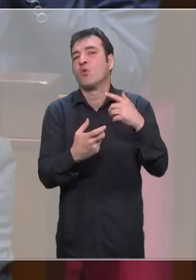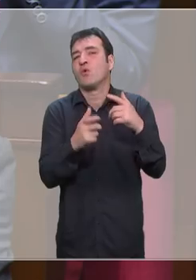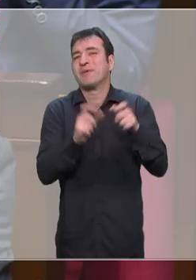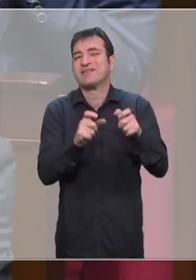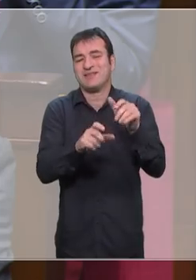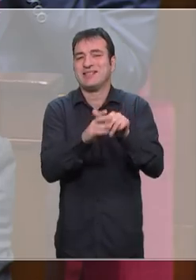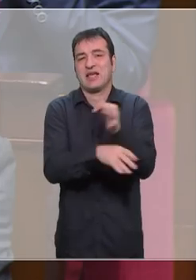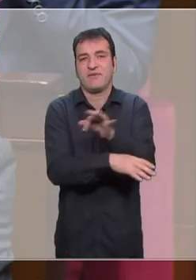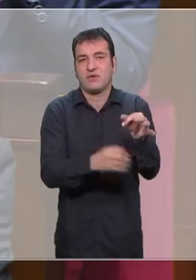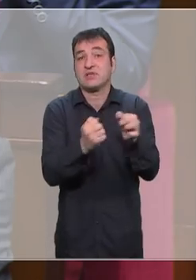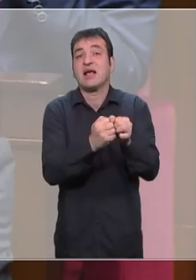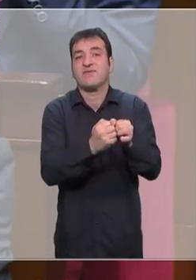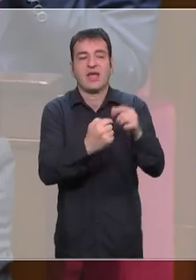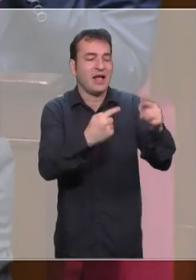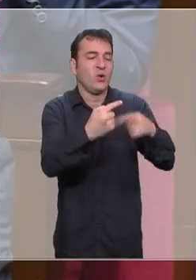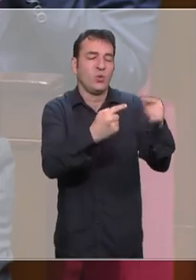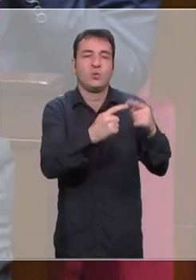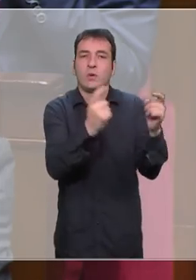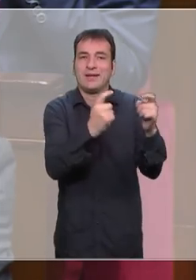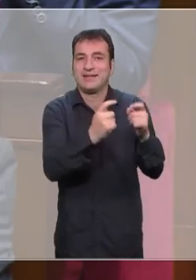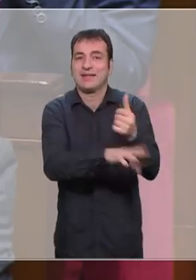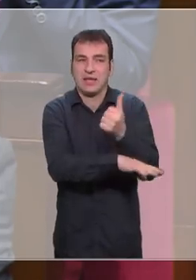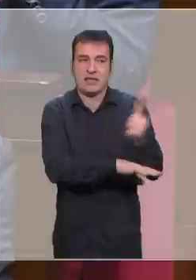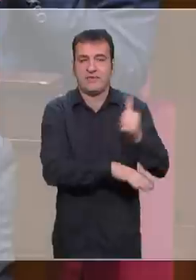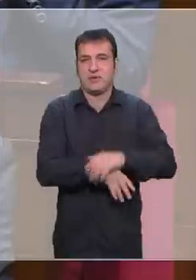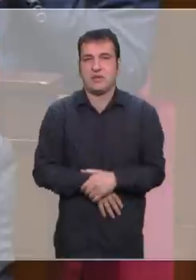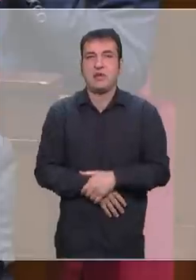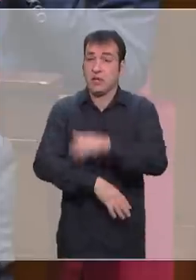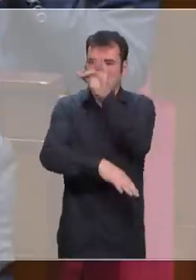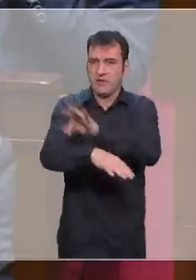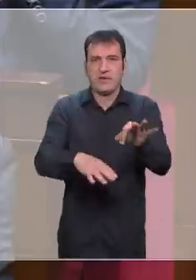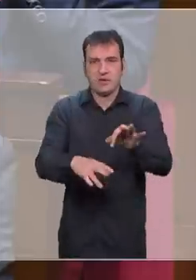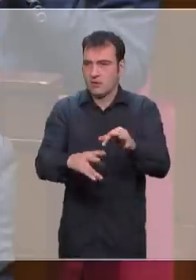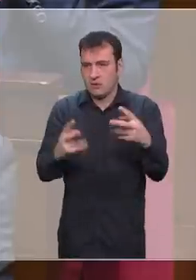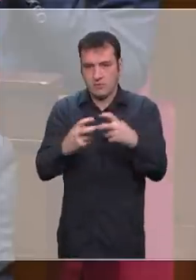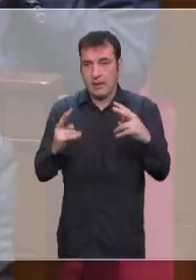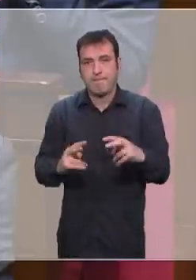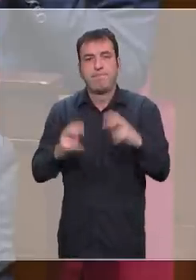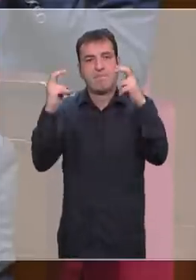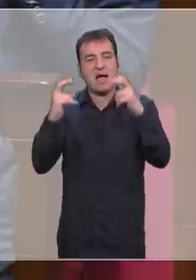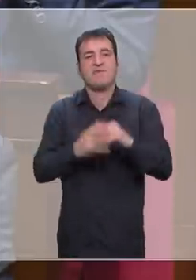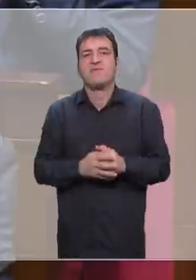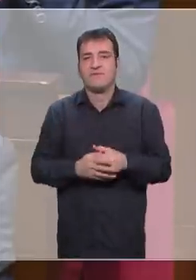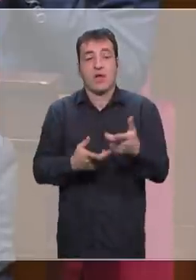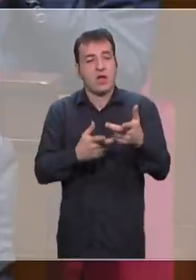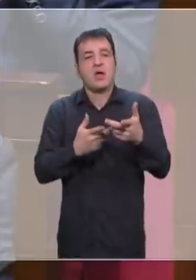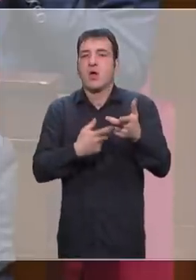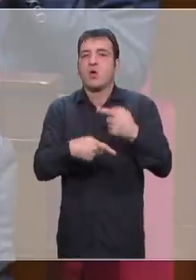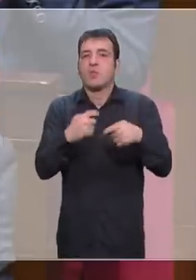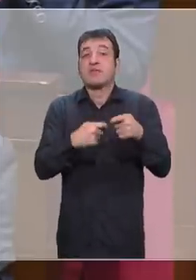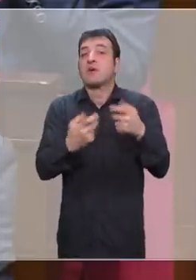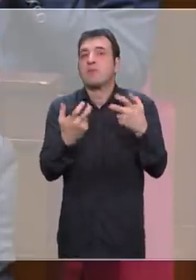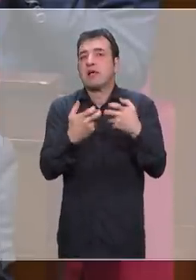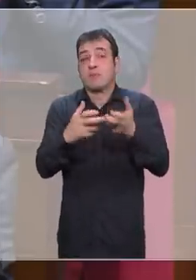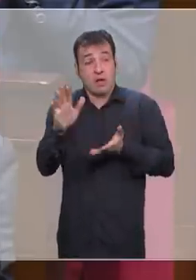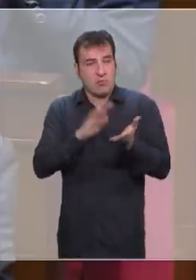dispositif qui voit leurs factures exploser, les commerçants et les boulangers dont certains ferment déjà et les bouchers qui